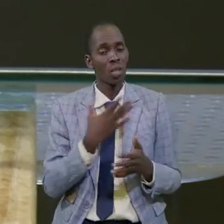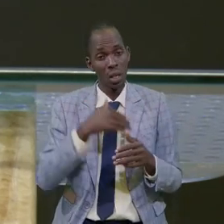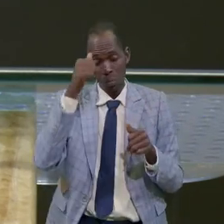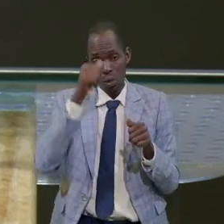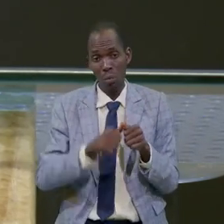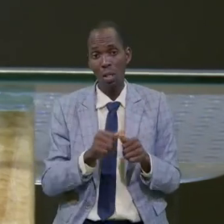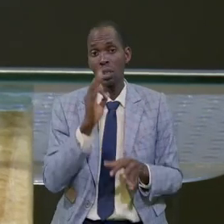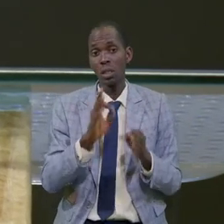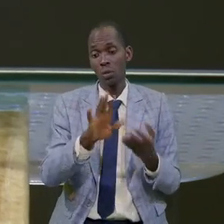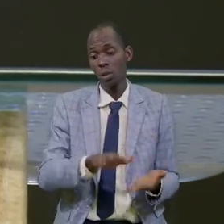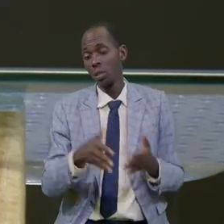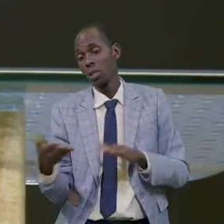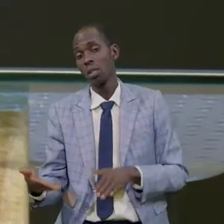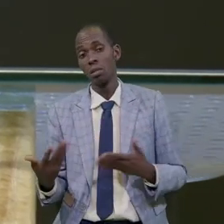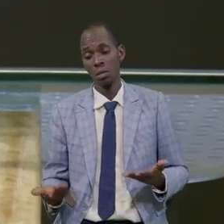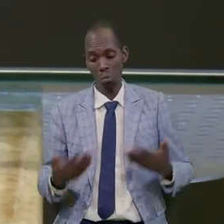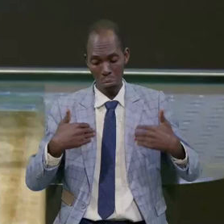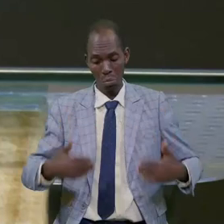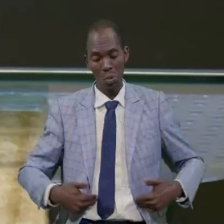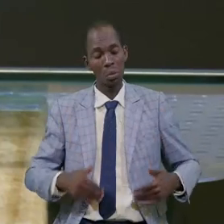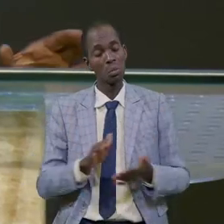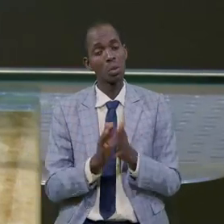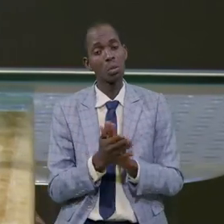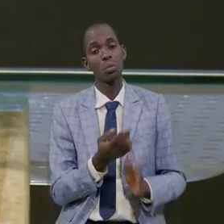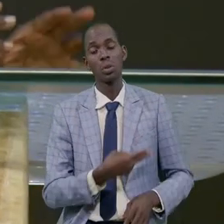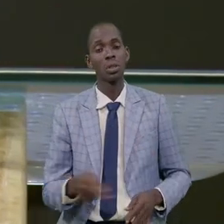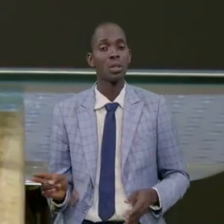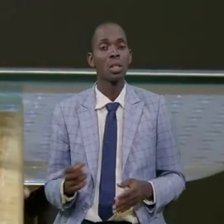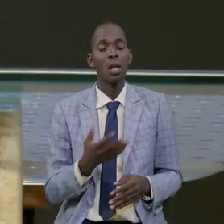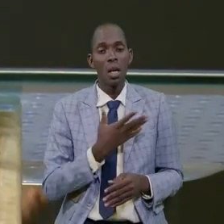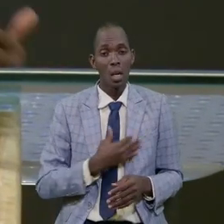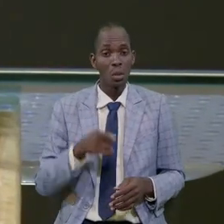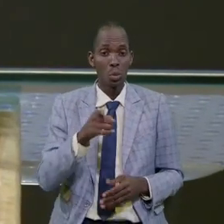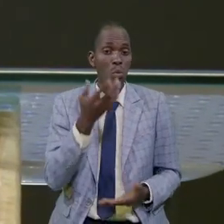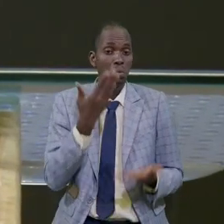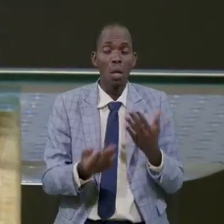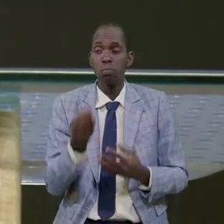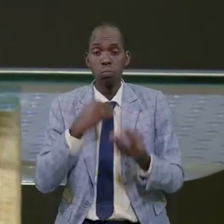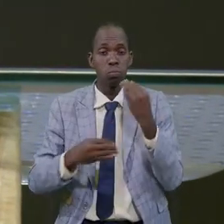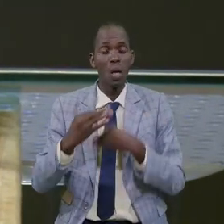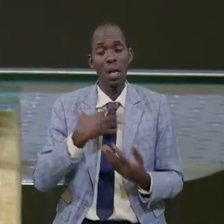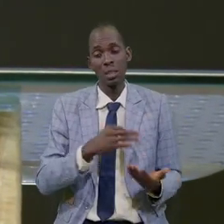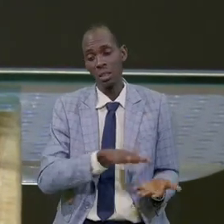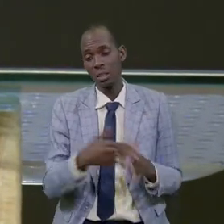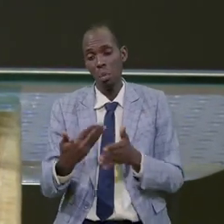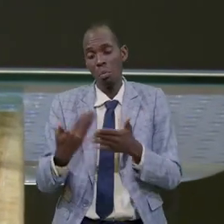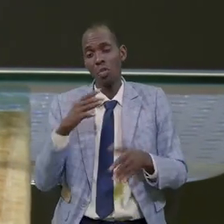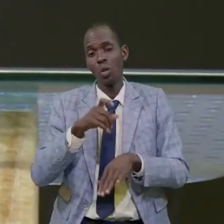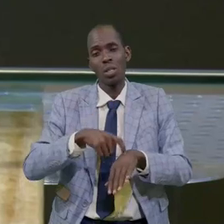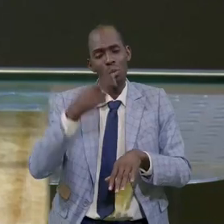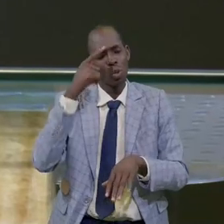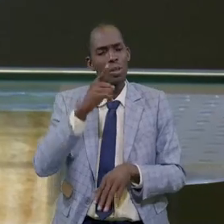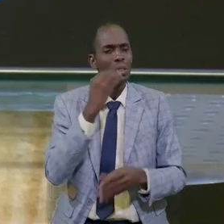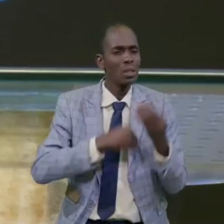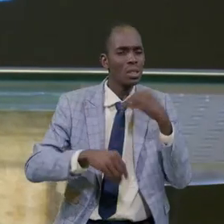finalement, quand vous mourrez, vous pourrez même mourir avant votre temps. Parce que vous prenez des choses que vous ne devez pas